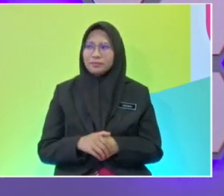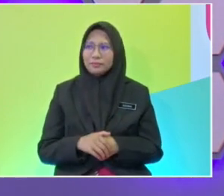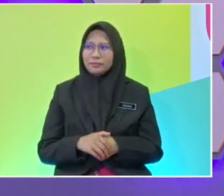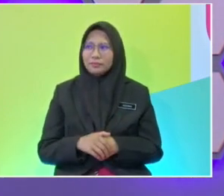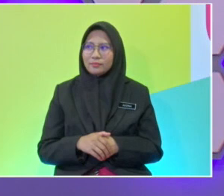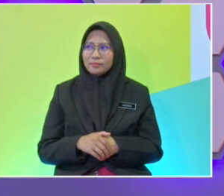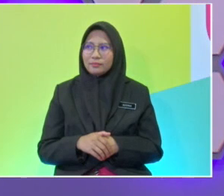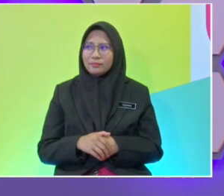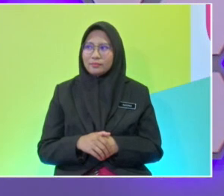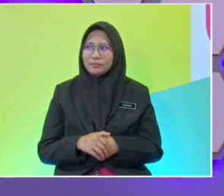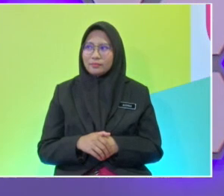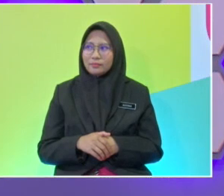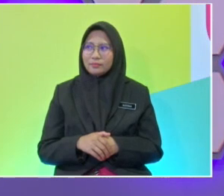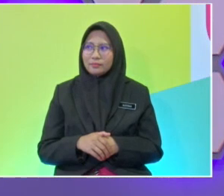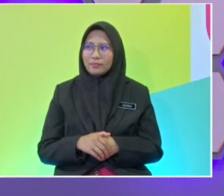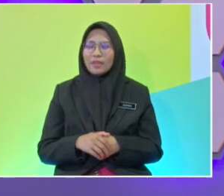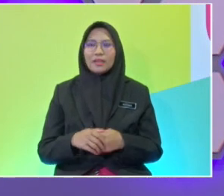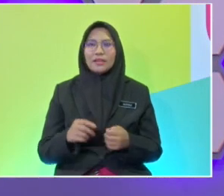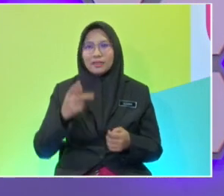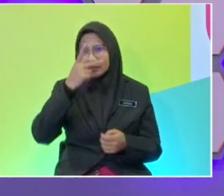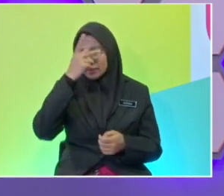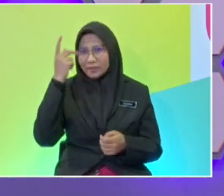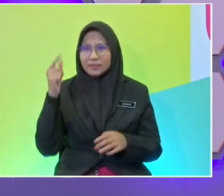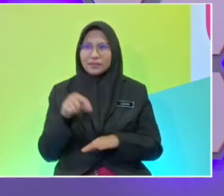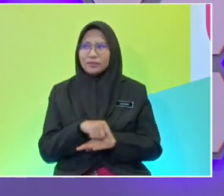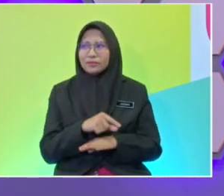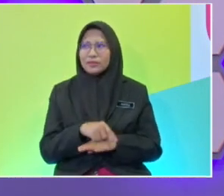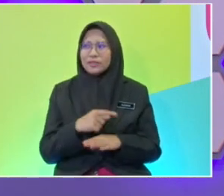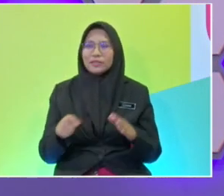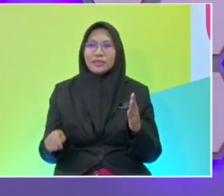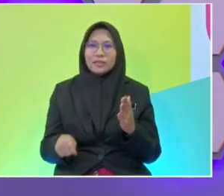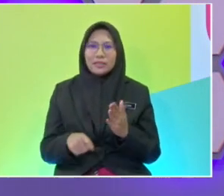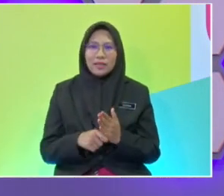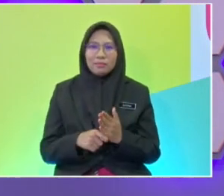adalah tambah tolak bahagia